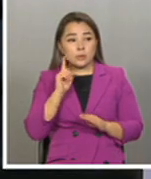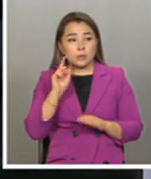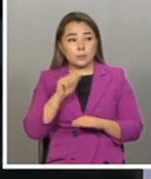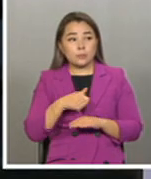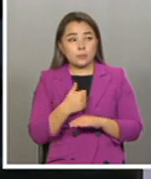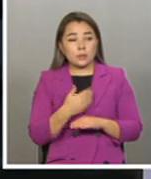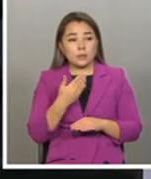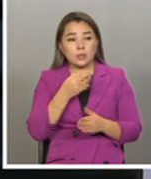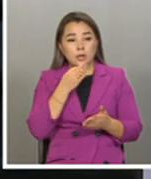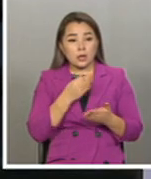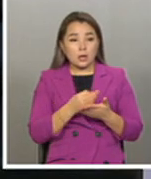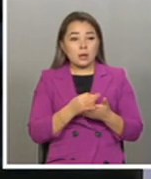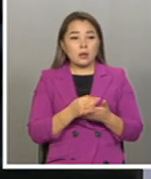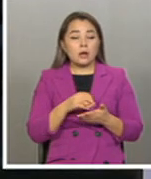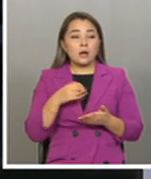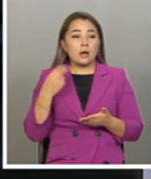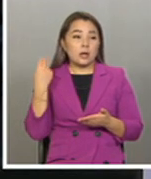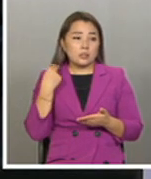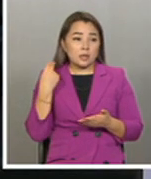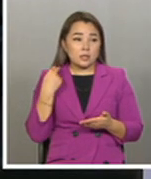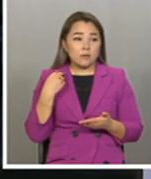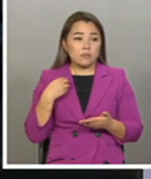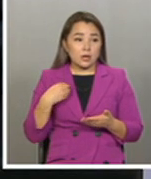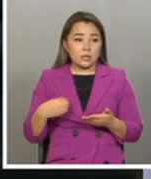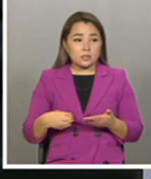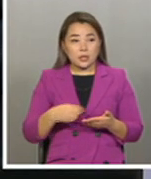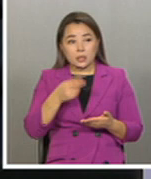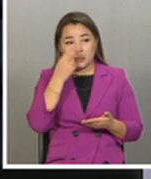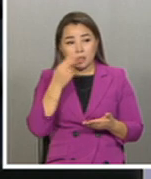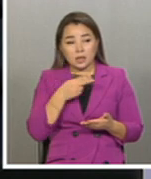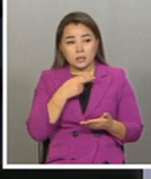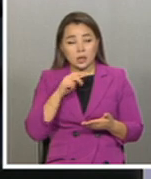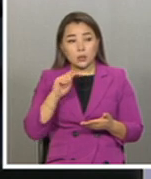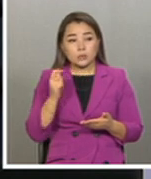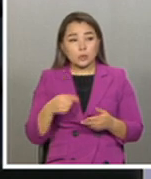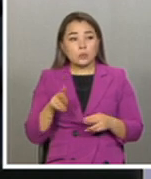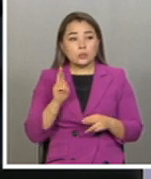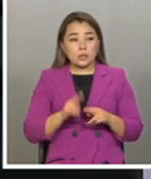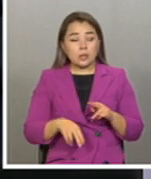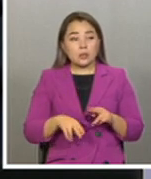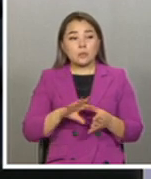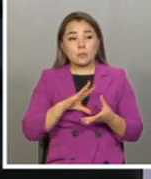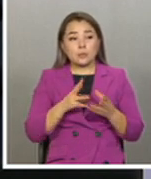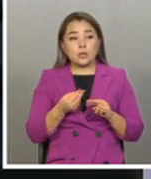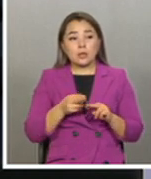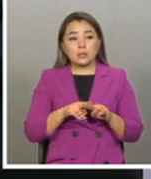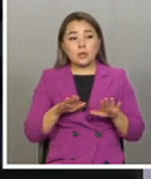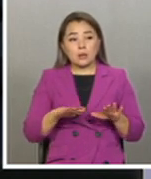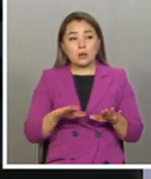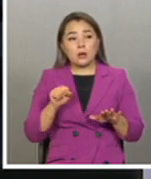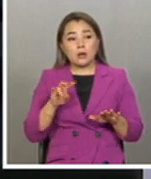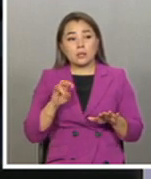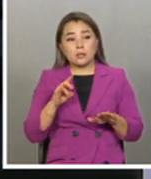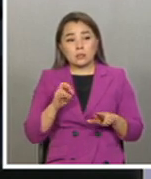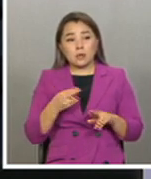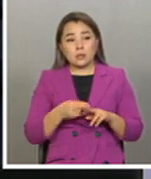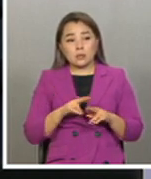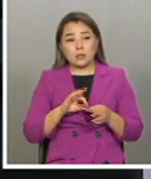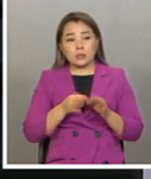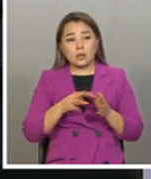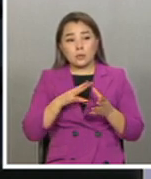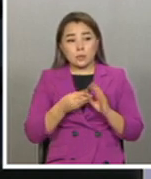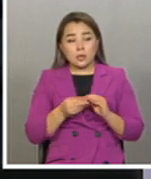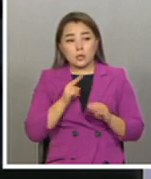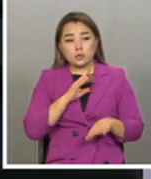Англия, Франция, Италия мен соғыстан кейін болжанған аннексиялар туралы